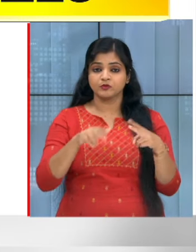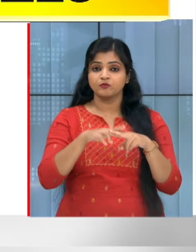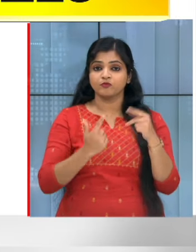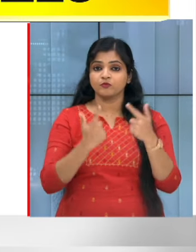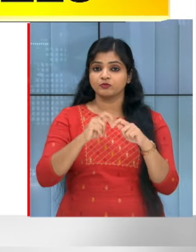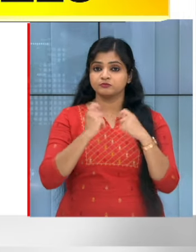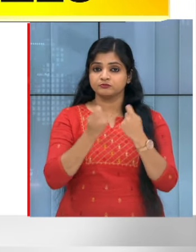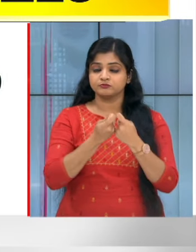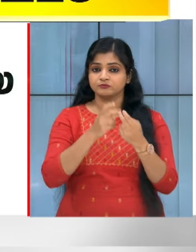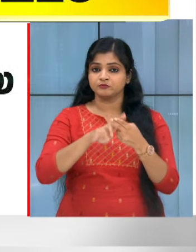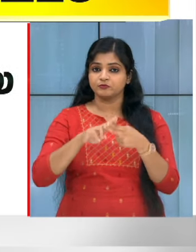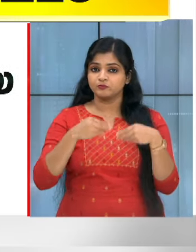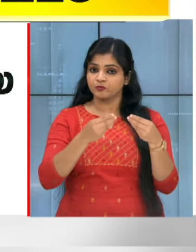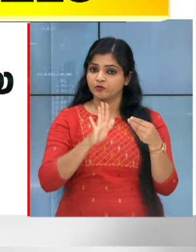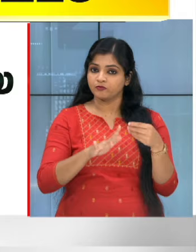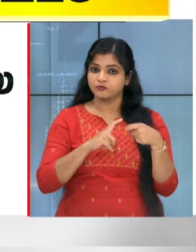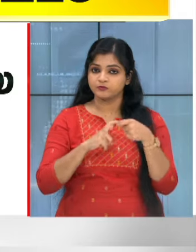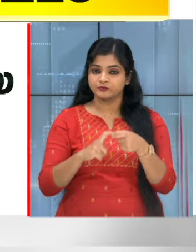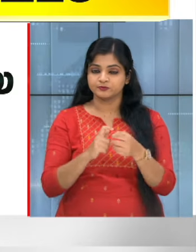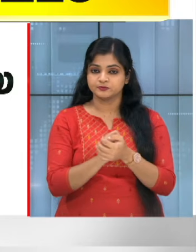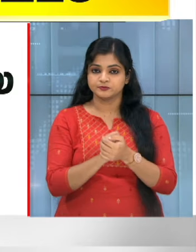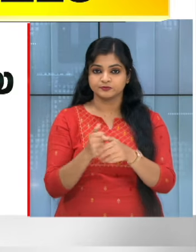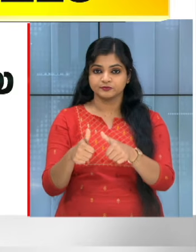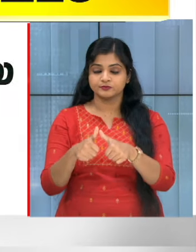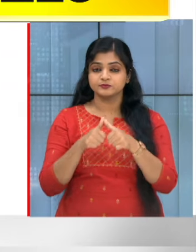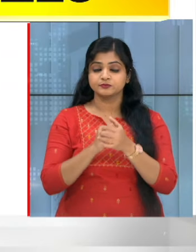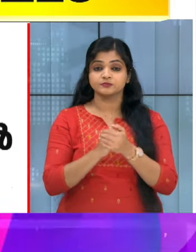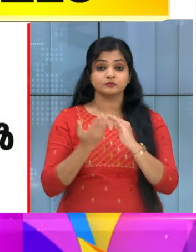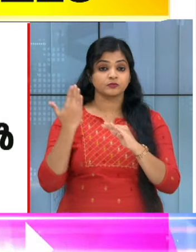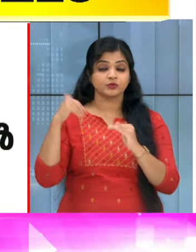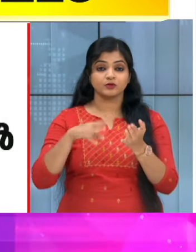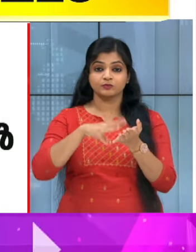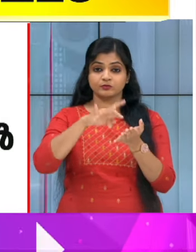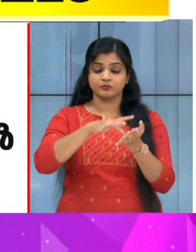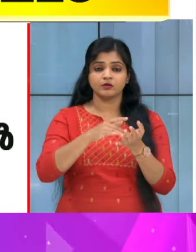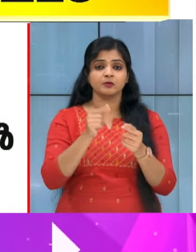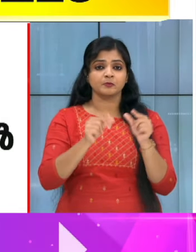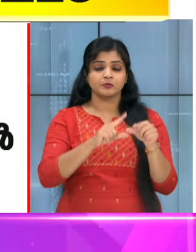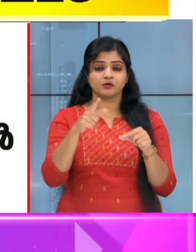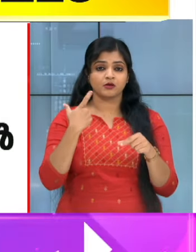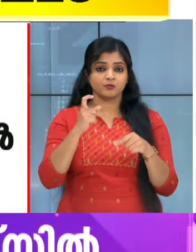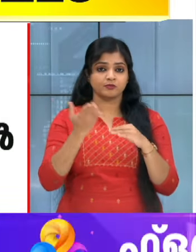ഉണ്ടായിട്ടുണ്ടോ? ഗോകുൽ, നേരത്തെയും ഈ മുതലമട മേഖലയിൽ നിന്ന് പരാതികൾ ഉയർന്നിട്ടുണ്ട്. അതായത്